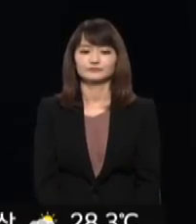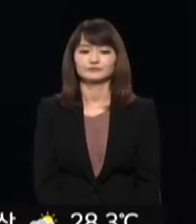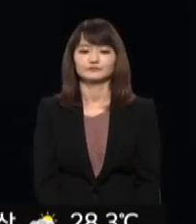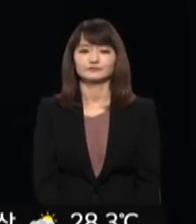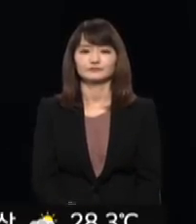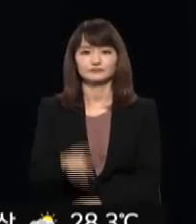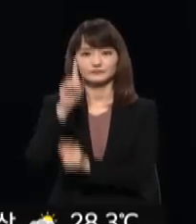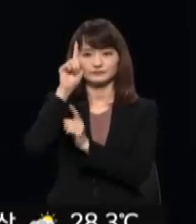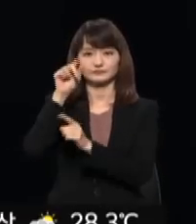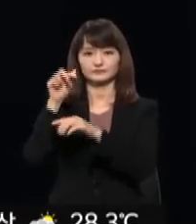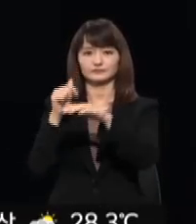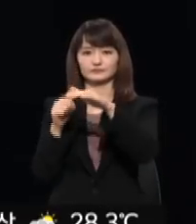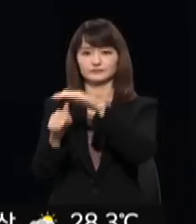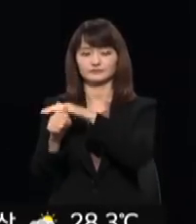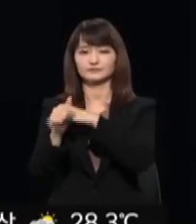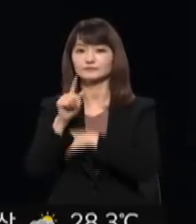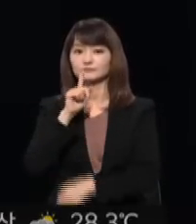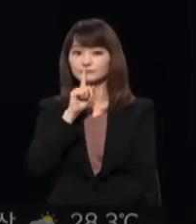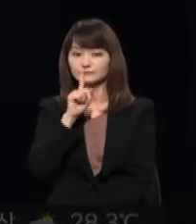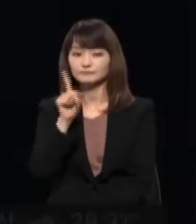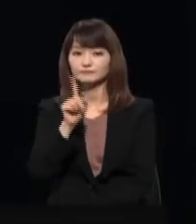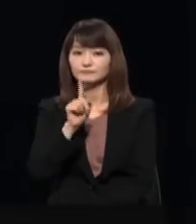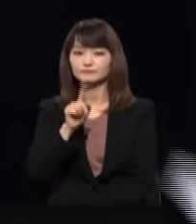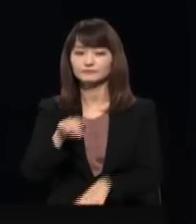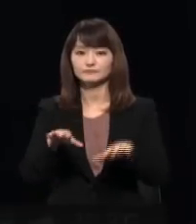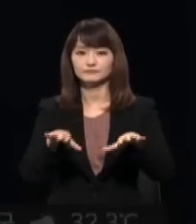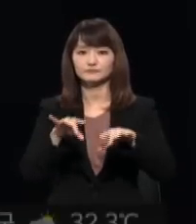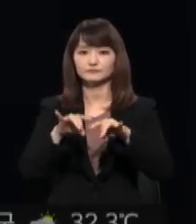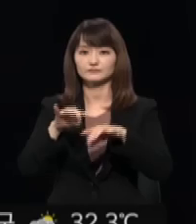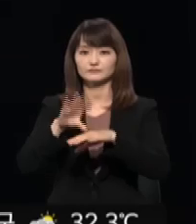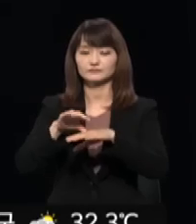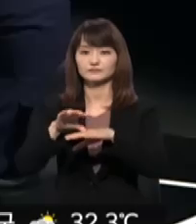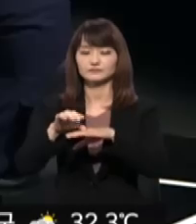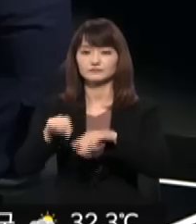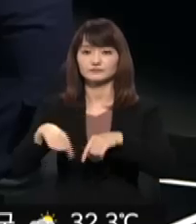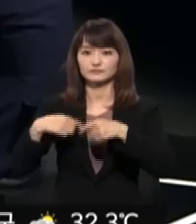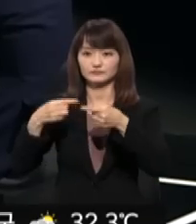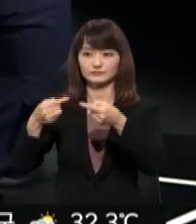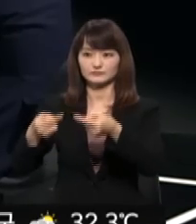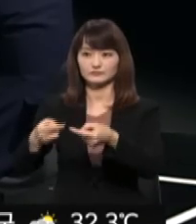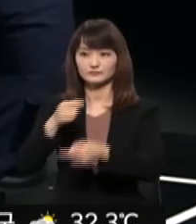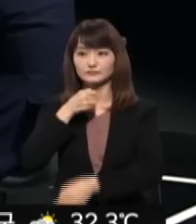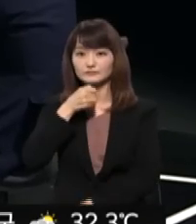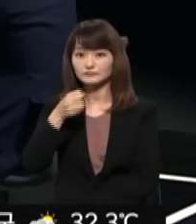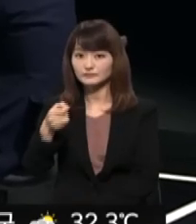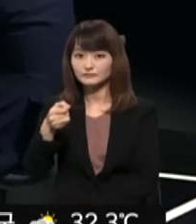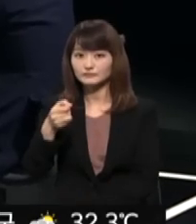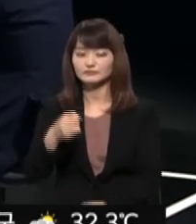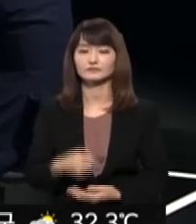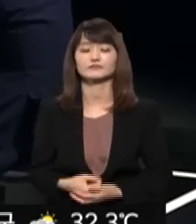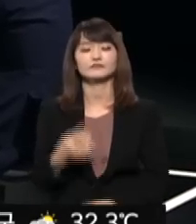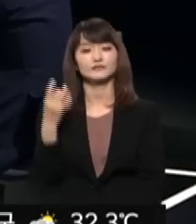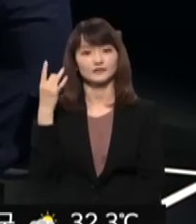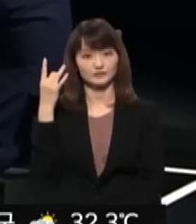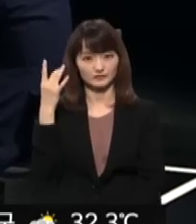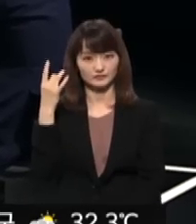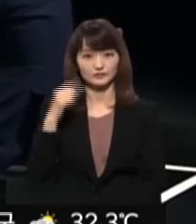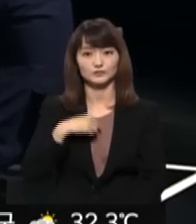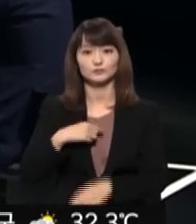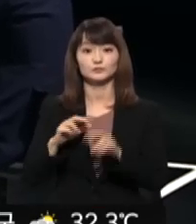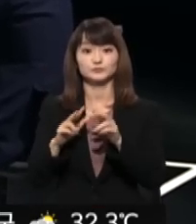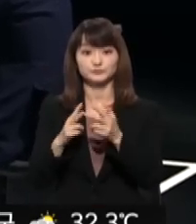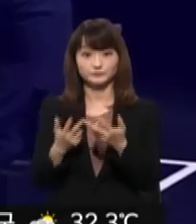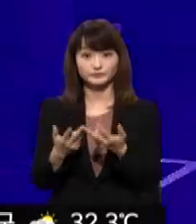이준석 대표 얘기를 좀 더 하면 오늘 라디오 인터뷰 중에 이런 얘기가 들어갑니다 애초에